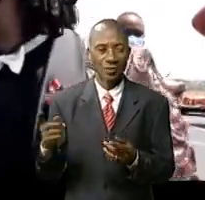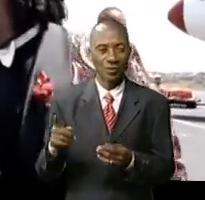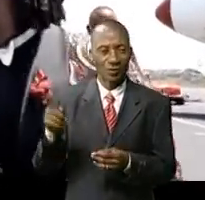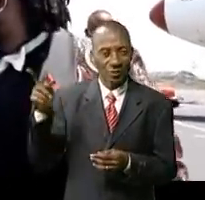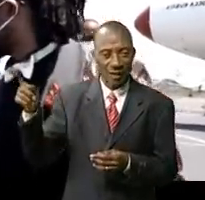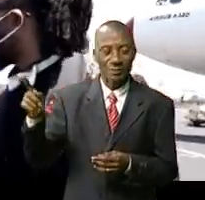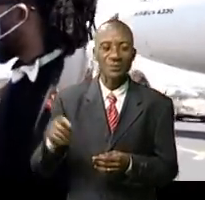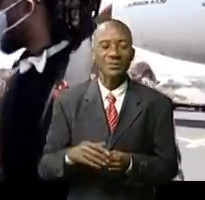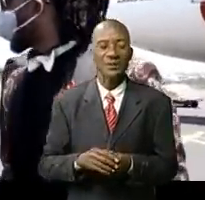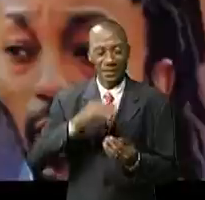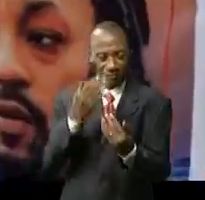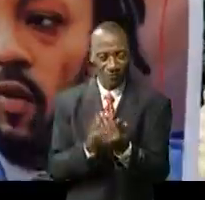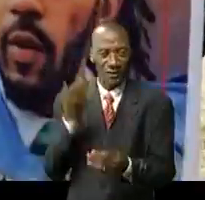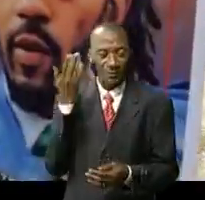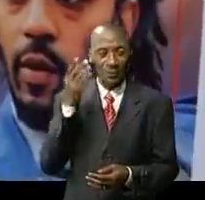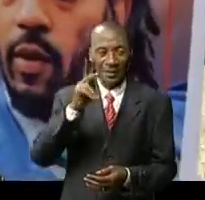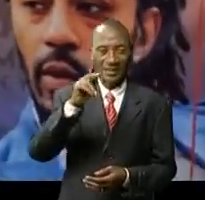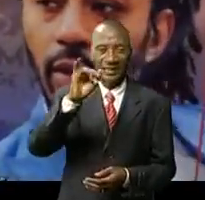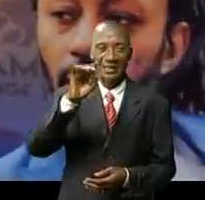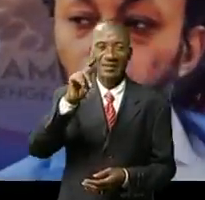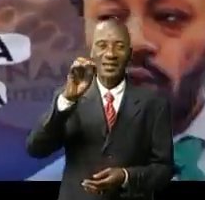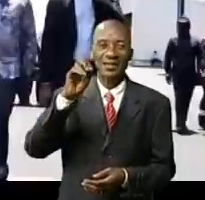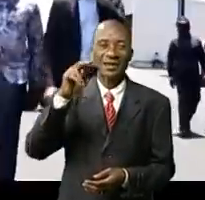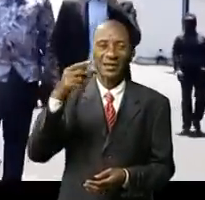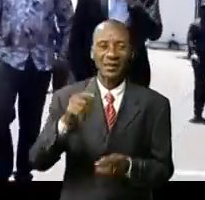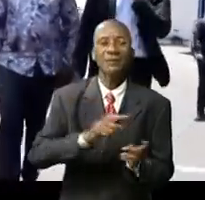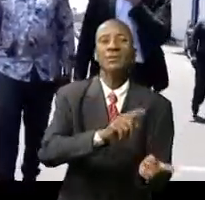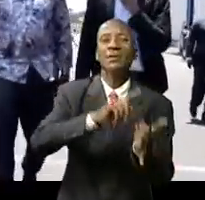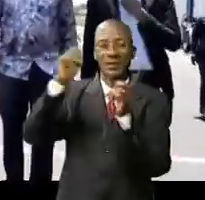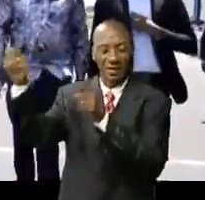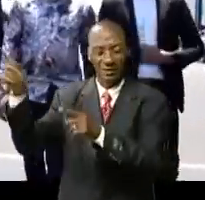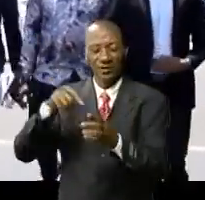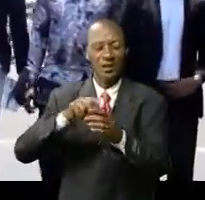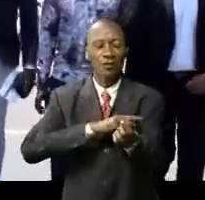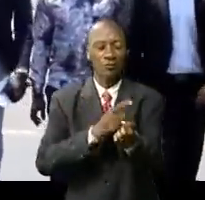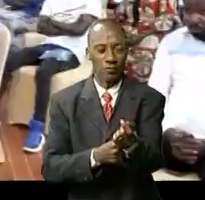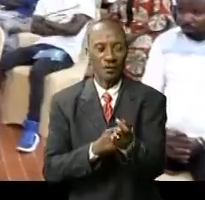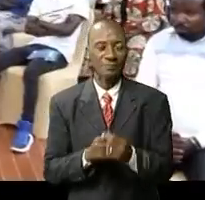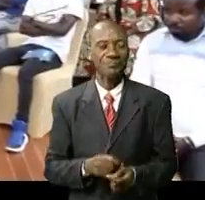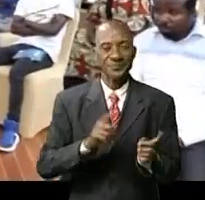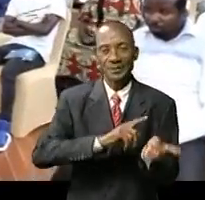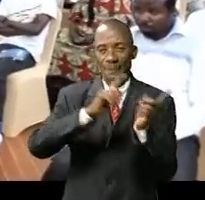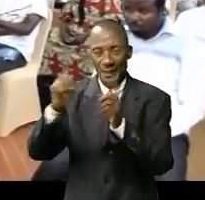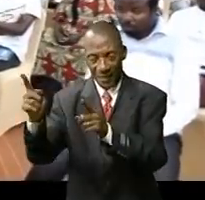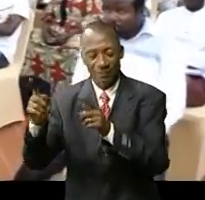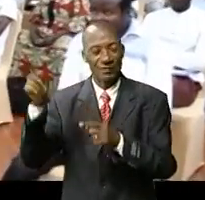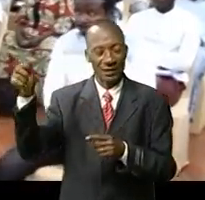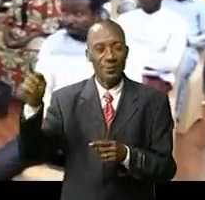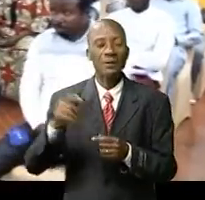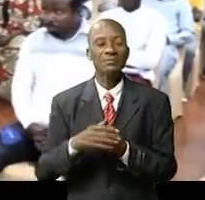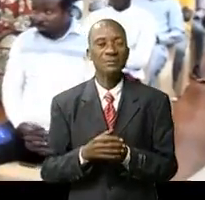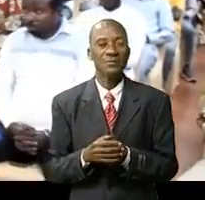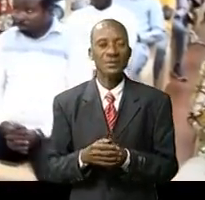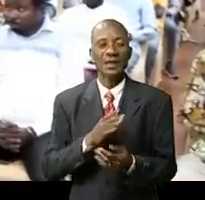en séjour de travail à Goma, dans la province du Nord Kivu. Ces déplacements n'étaient pas du tout repos après les temps. Des émotions